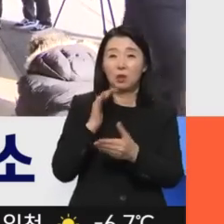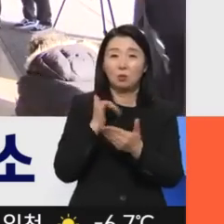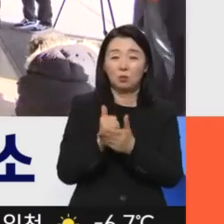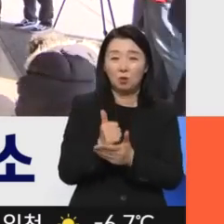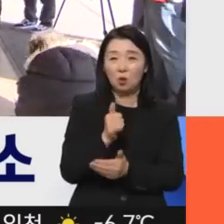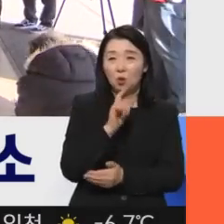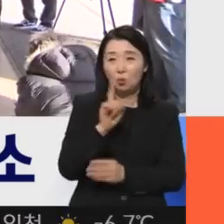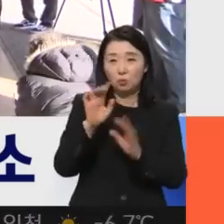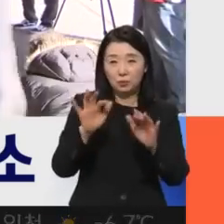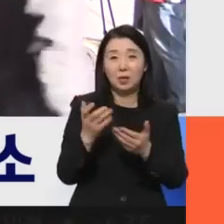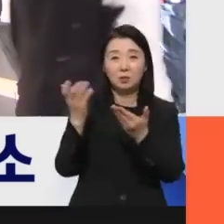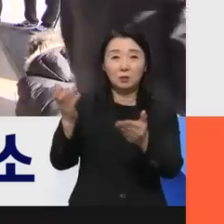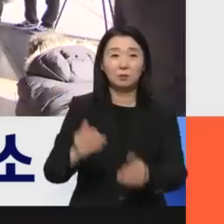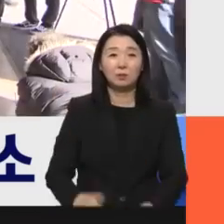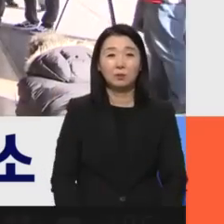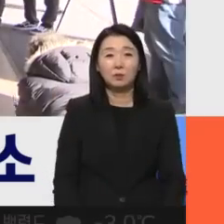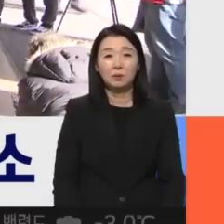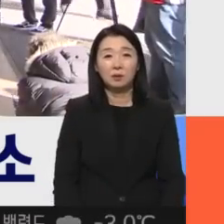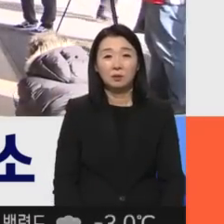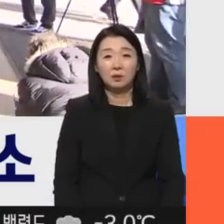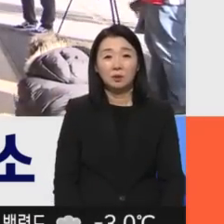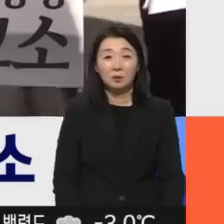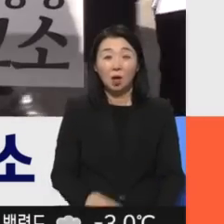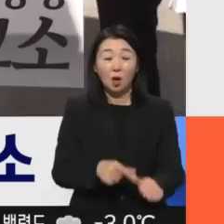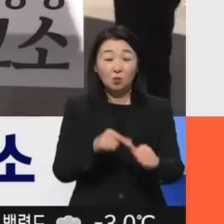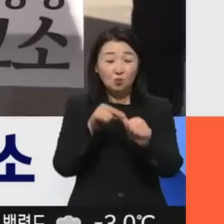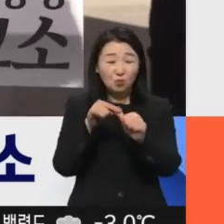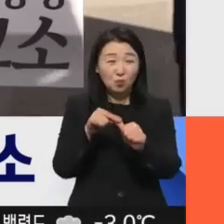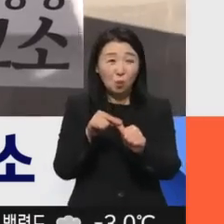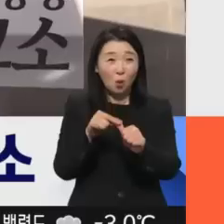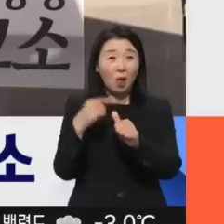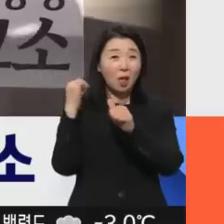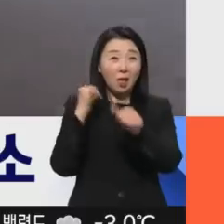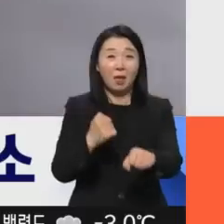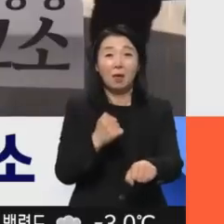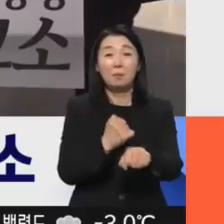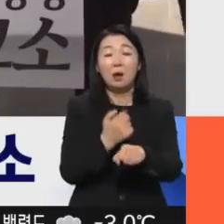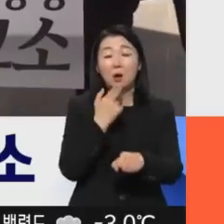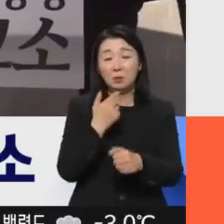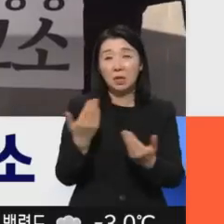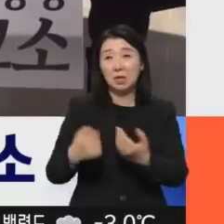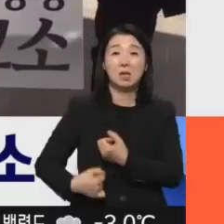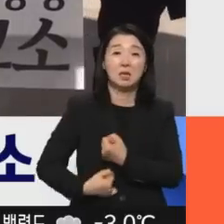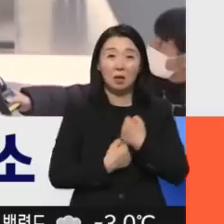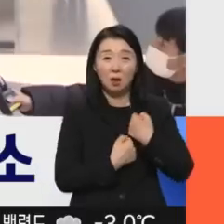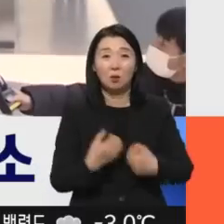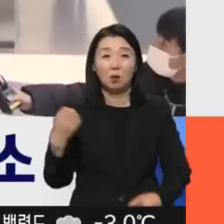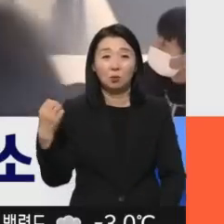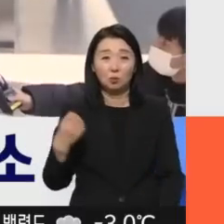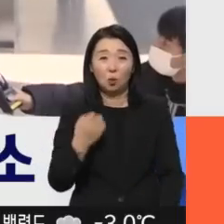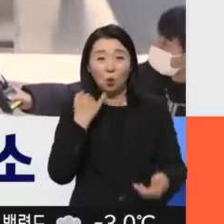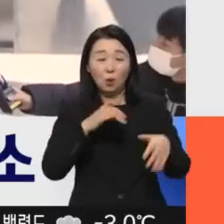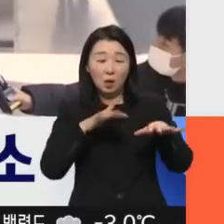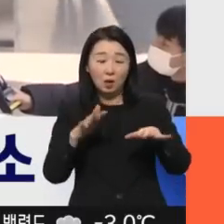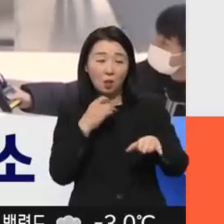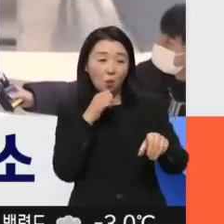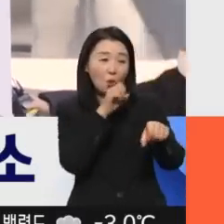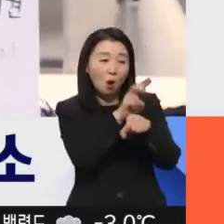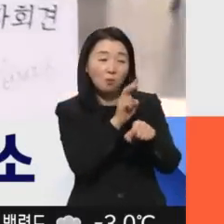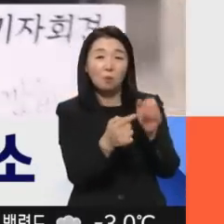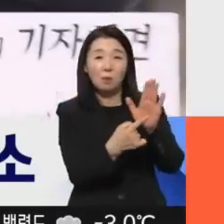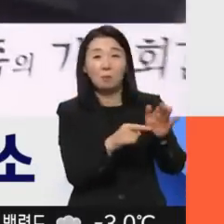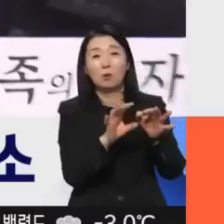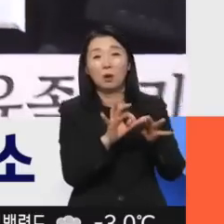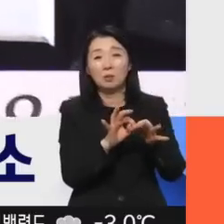오늘 제출한다고 밝혔습니다. 이 구조 조치를 지시하지 않은 점에는 직무 유기 혐의를 또 해경의 월북 발표와 관련해선